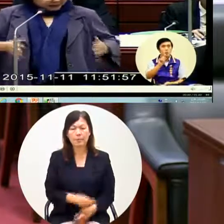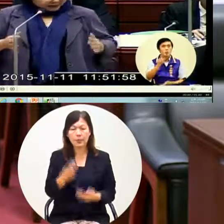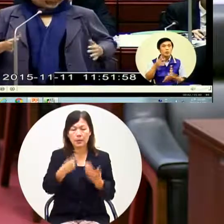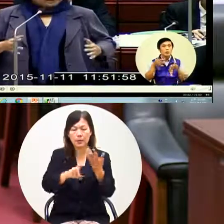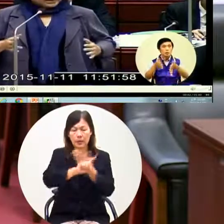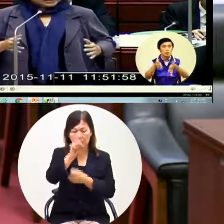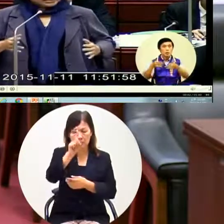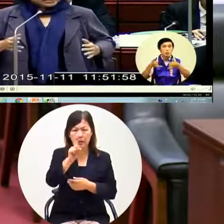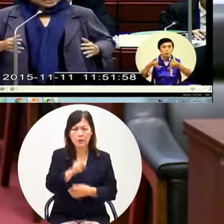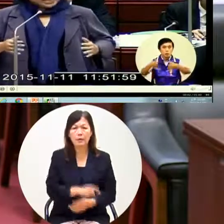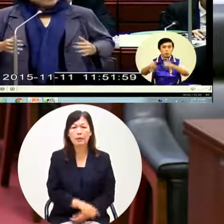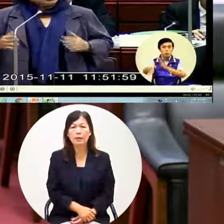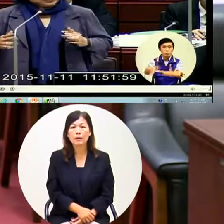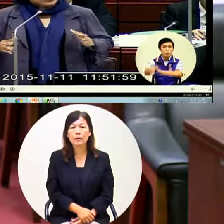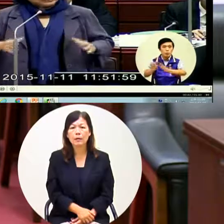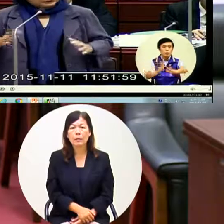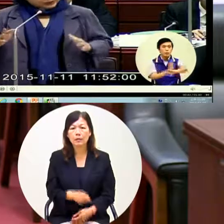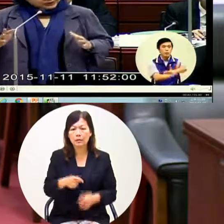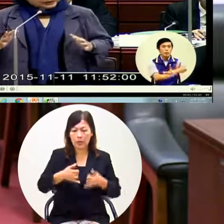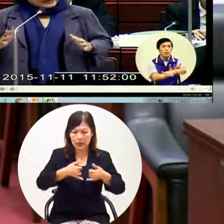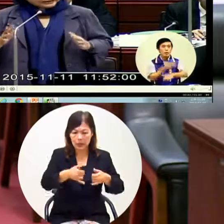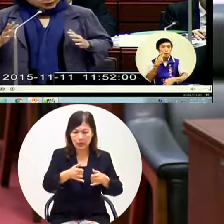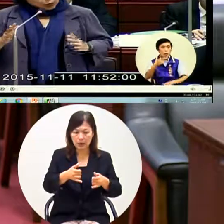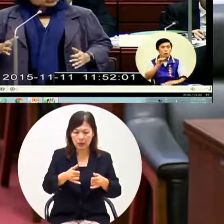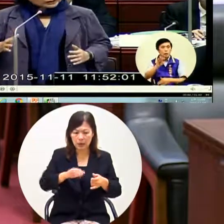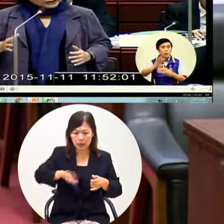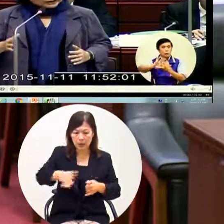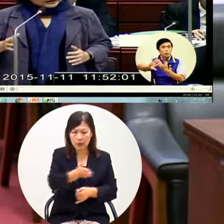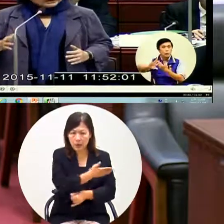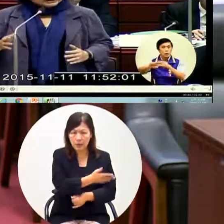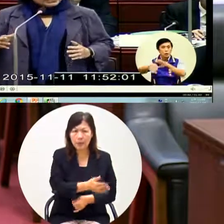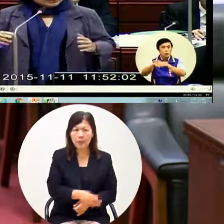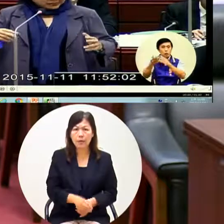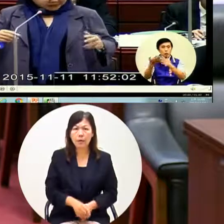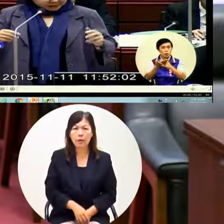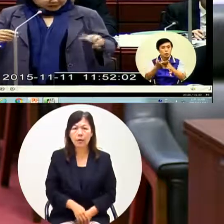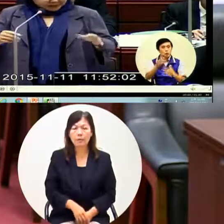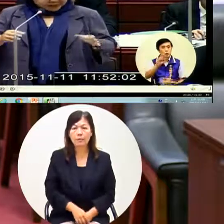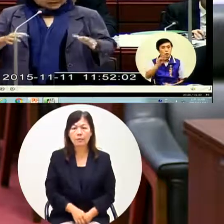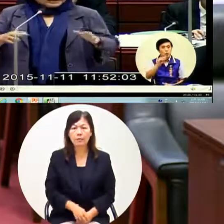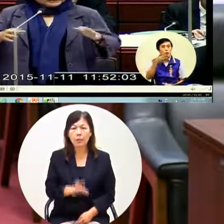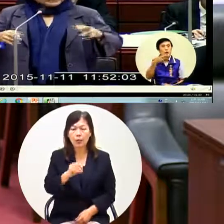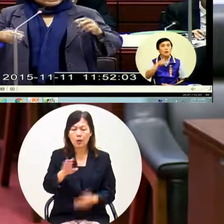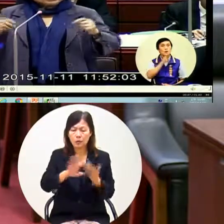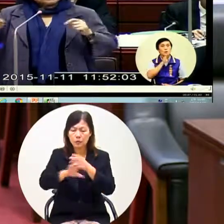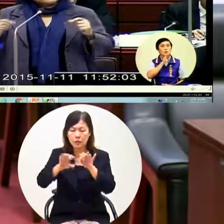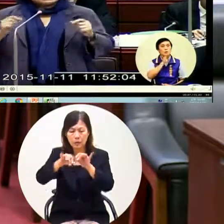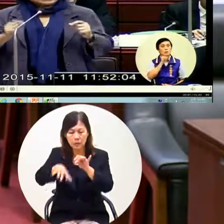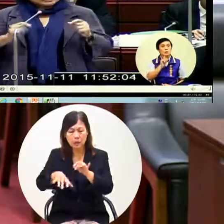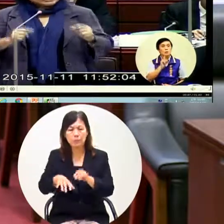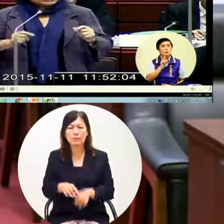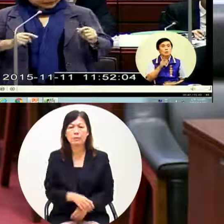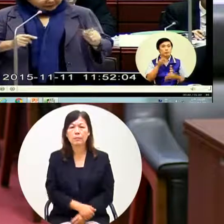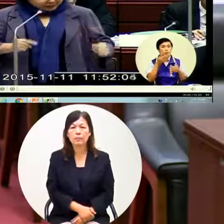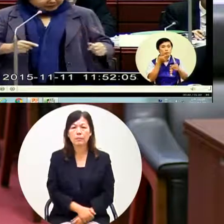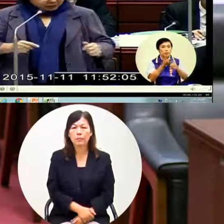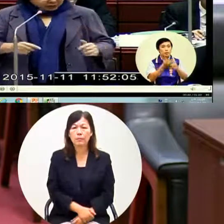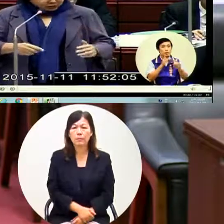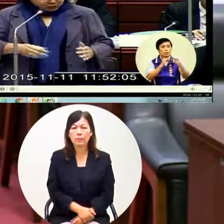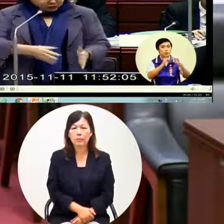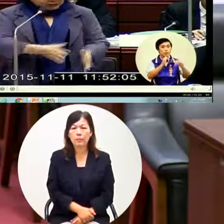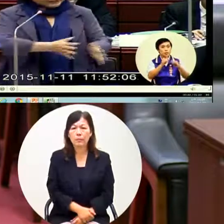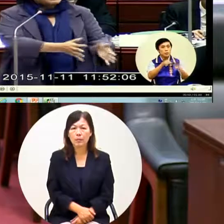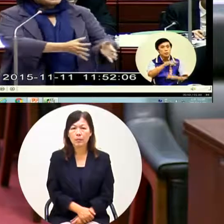路的两旁还有没有什么其他的空间，那或者是让能够让市民知